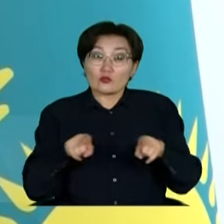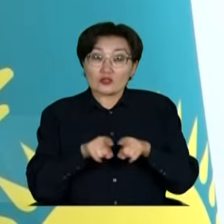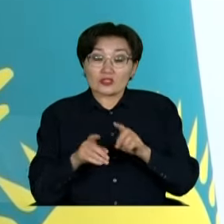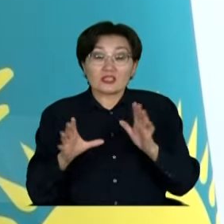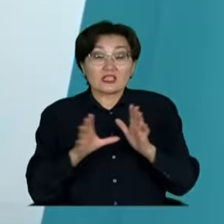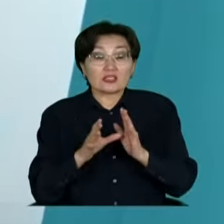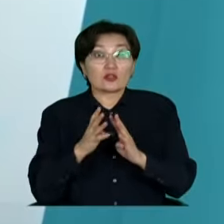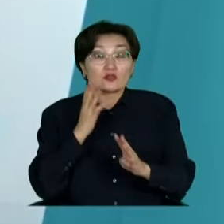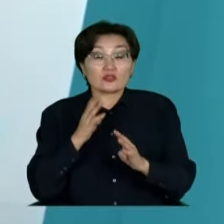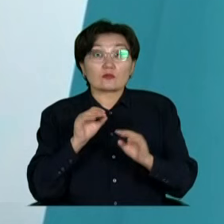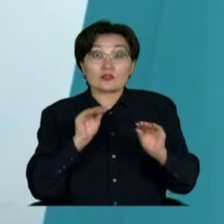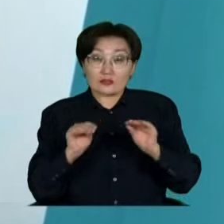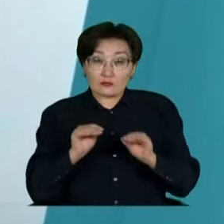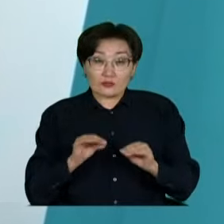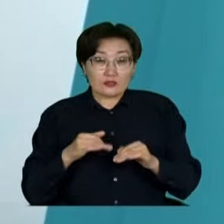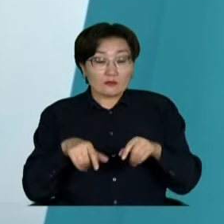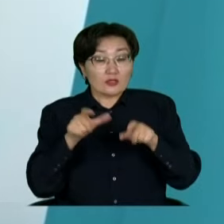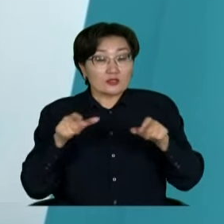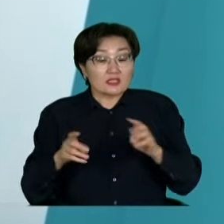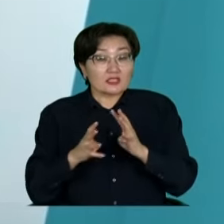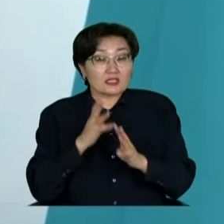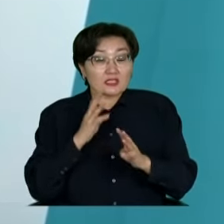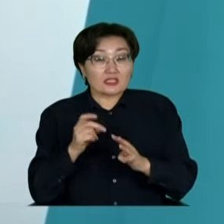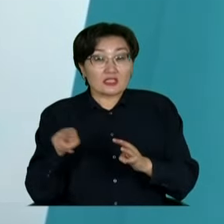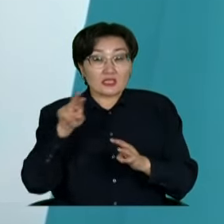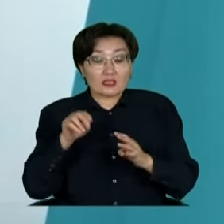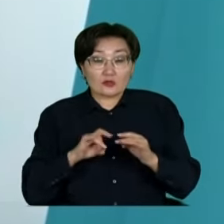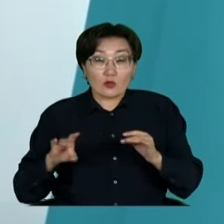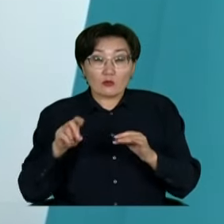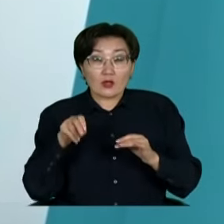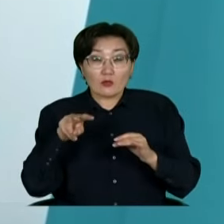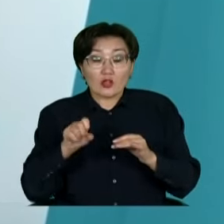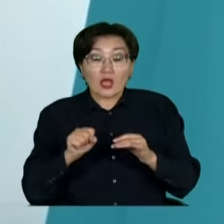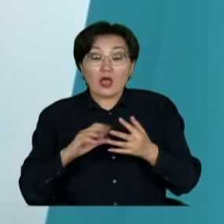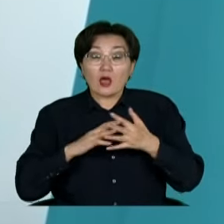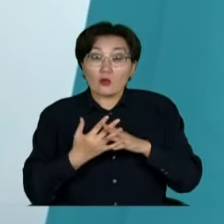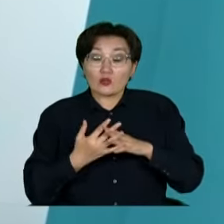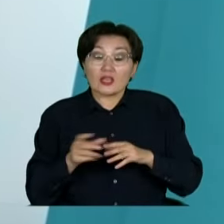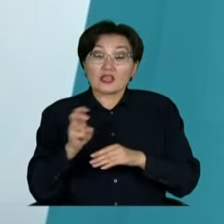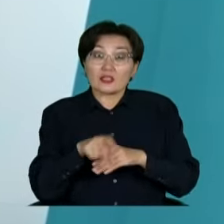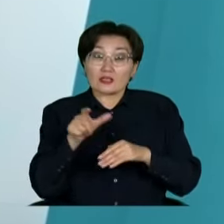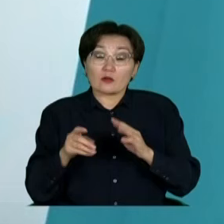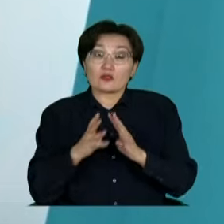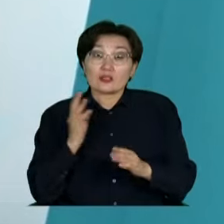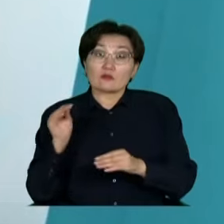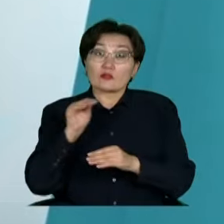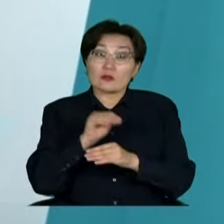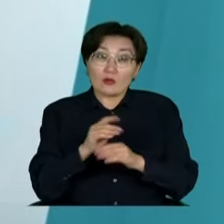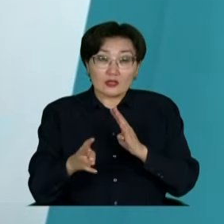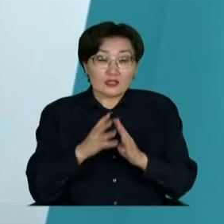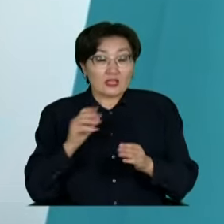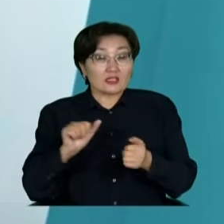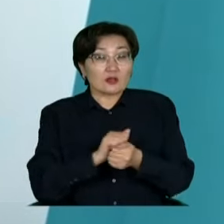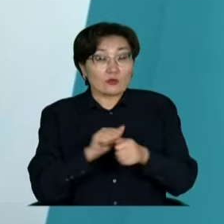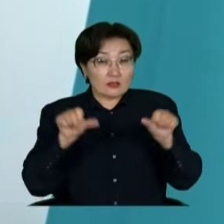кезек жасалды. Бір кездері біздің тұрғындардың кезегіне Целиноград ауданы мен Ақмола ауылынан келгендердің кезегі қосылды. Оған дейін кезек қағаз